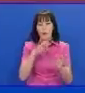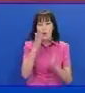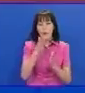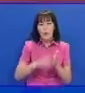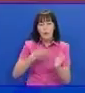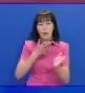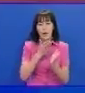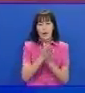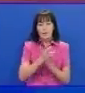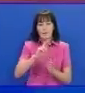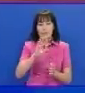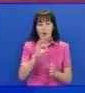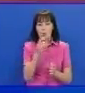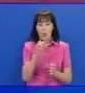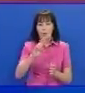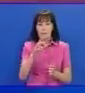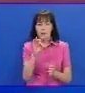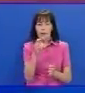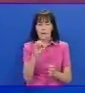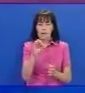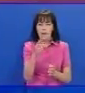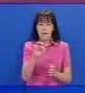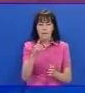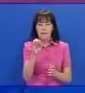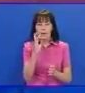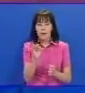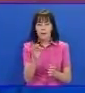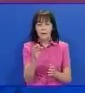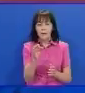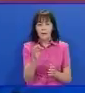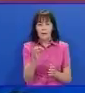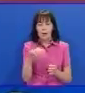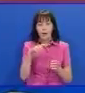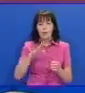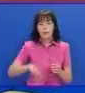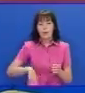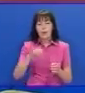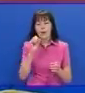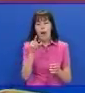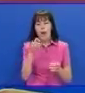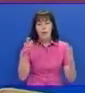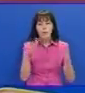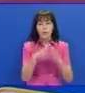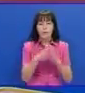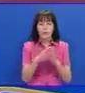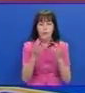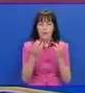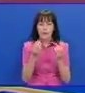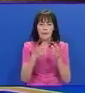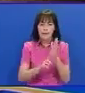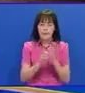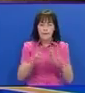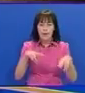Оғыз, Қыпшақ, Қима, Қарлұқ, Қарахан, одан бері Алтын Орда, Ақ Ордадан басталады